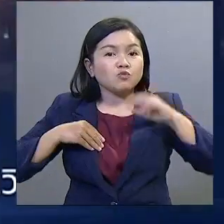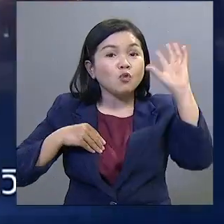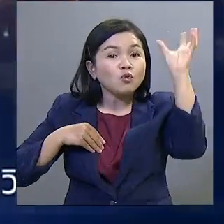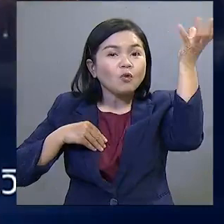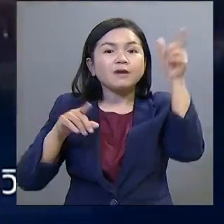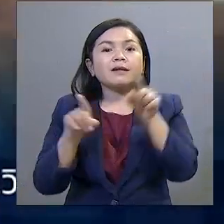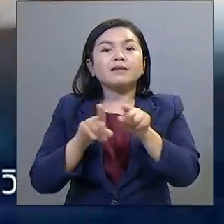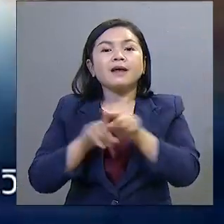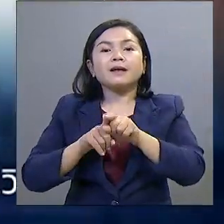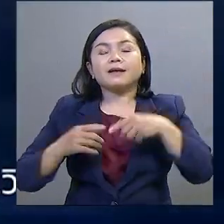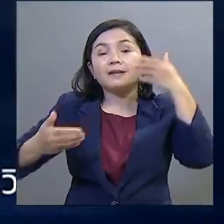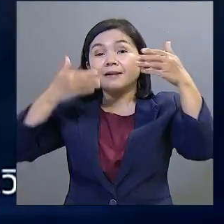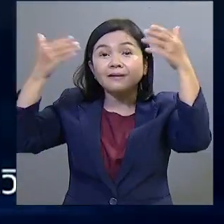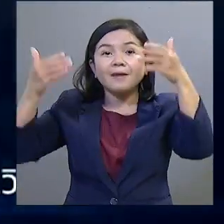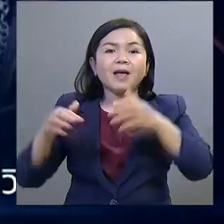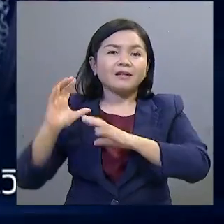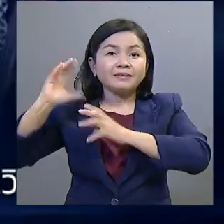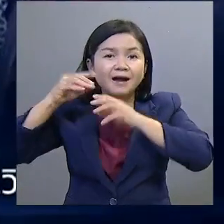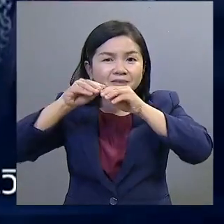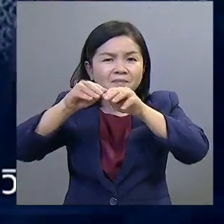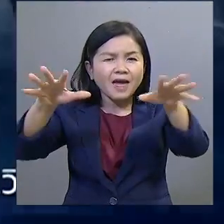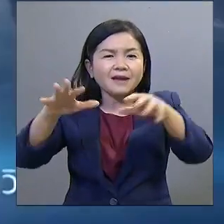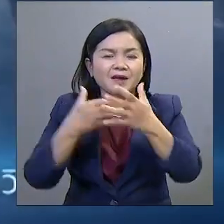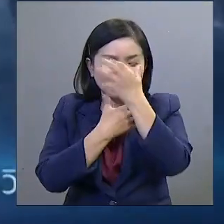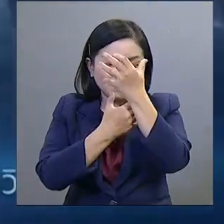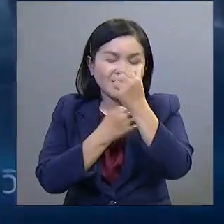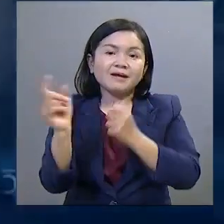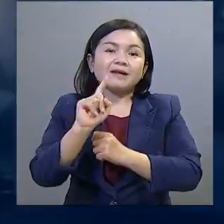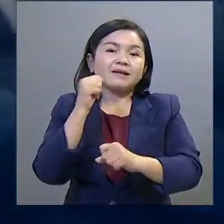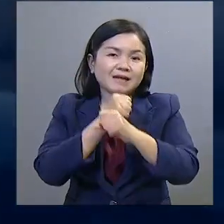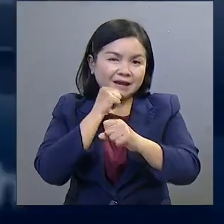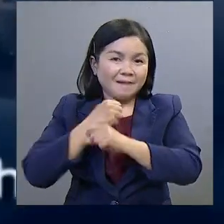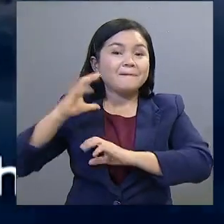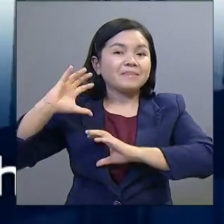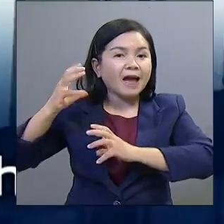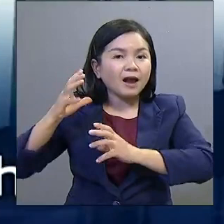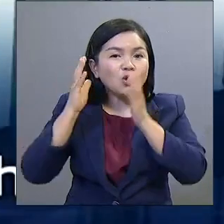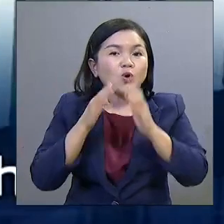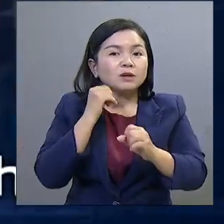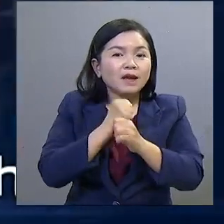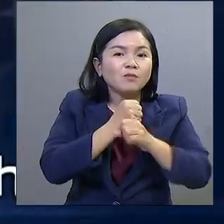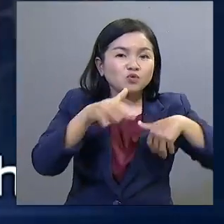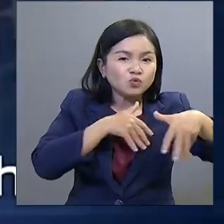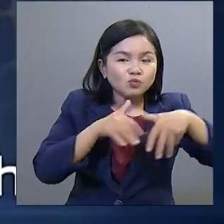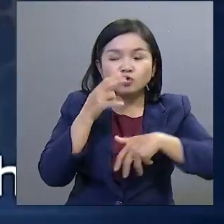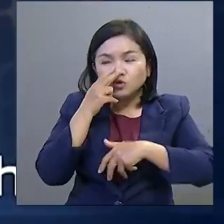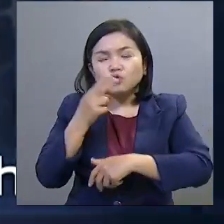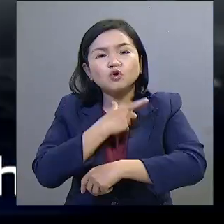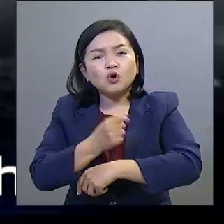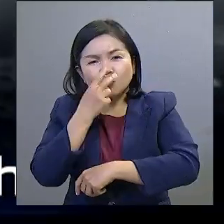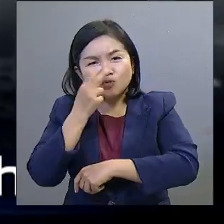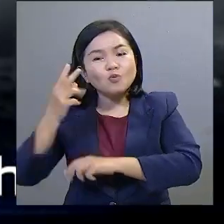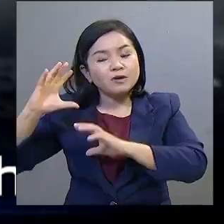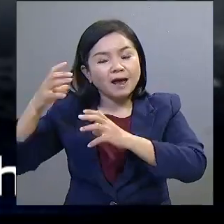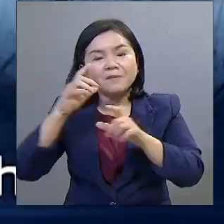านเทศกาลภาพยนตร์นี้ก็มีความน่าสนใจครับทั้งสำหรับบุคลากรในอุตสาหกรรมภาพยนตร์และประชาชนทั่วไปที่ชื่นชอบการชมภาพย